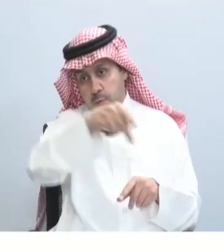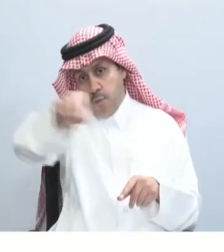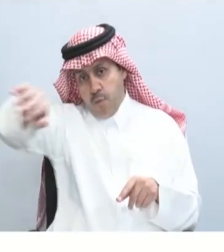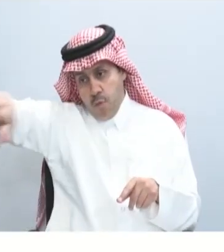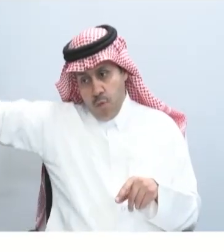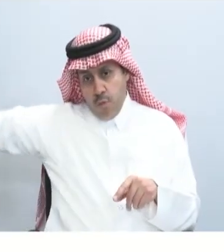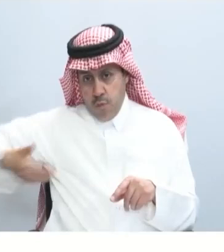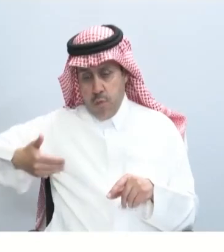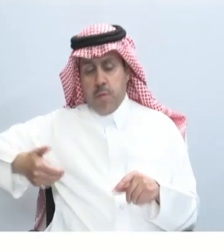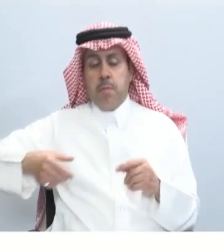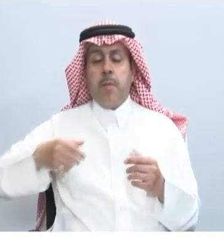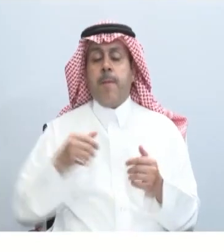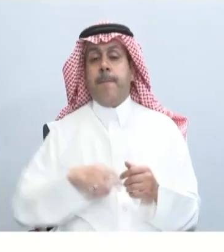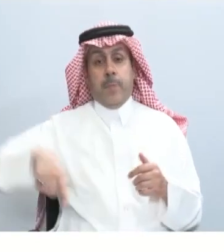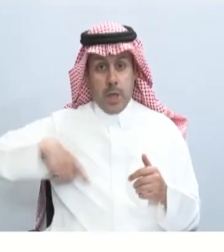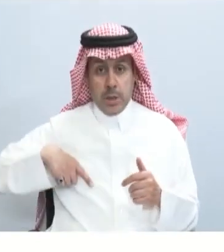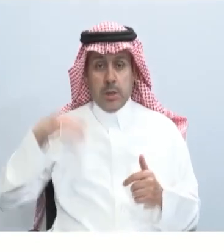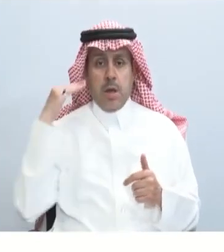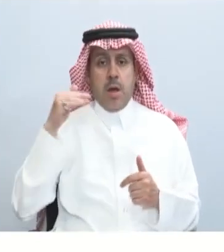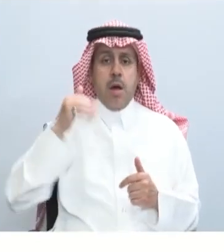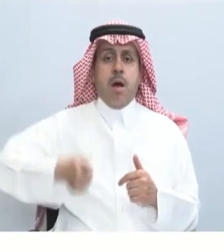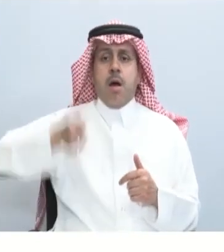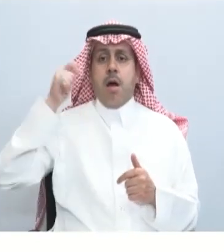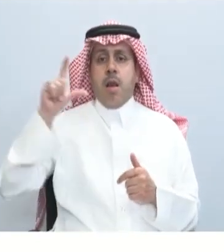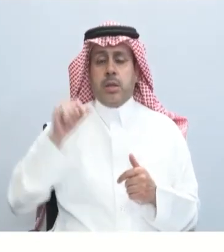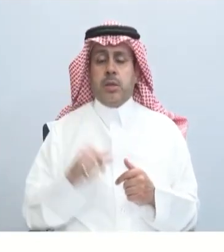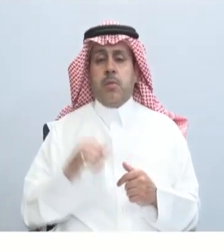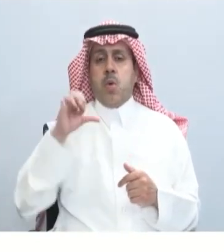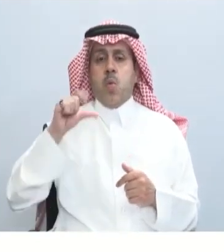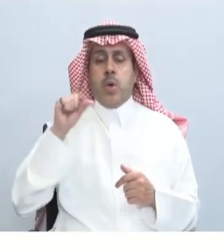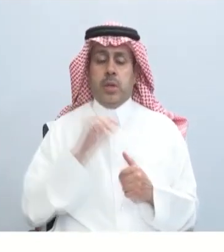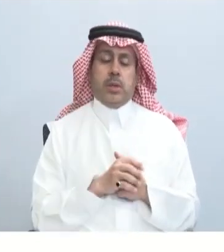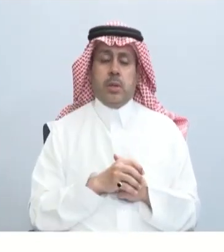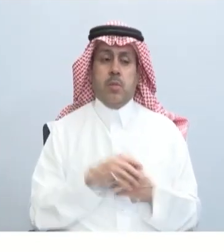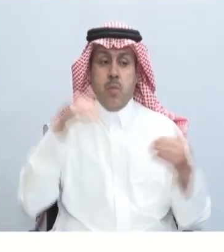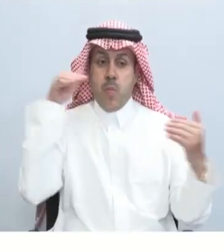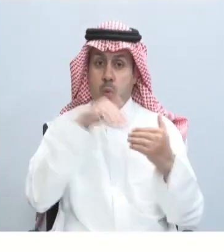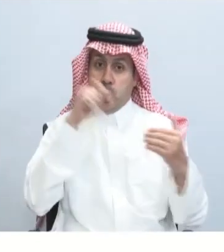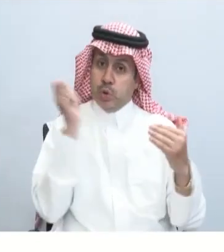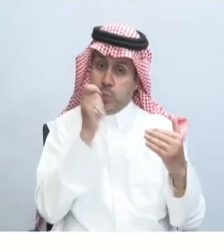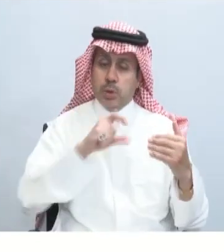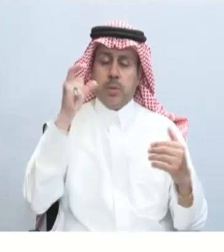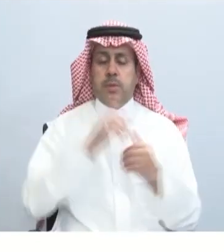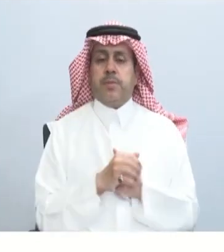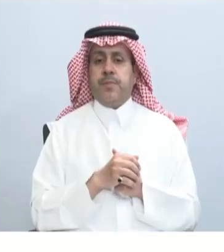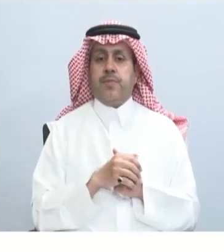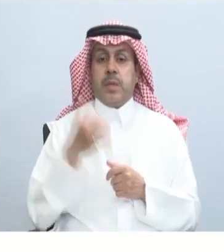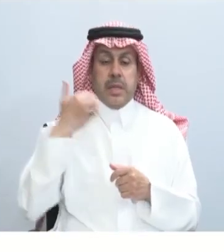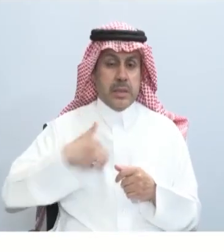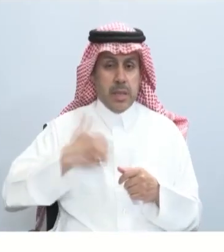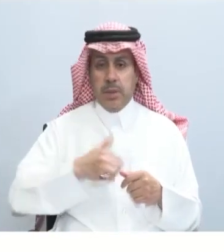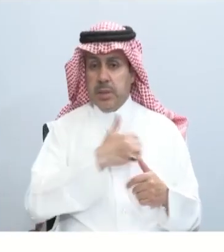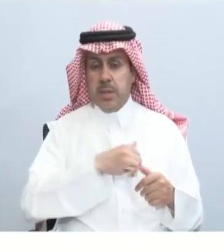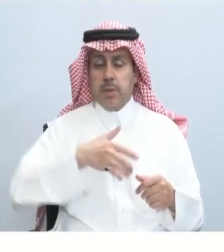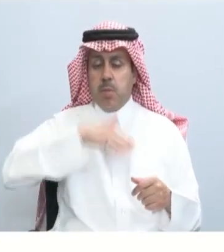قبل اسلامه على المسلمين من الخلف ومهاجمتهم المسلمين اثنين اصابه النبي محمد صلى الله عليه